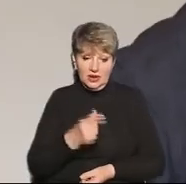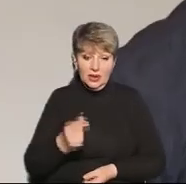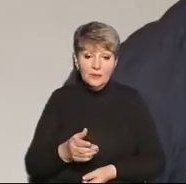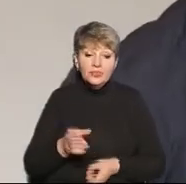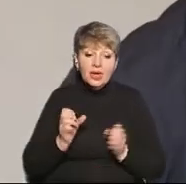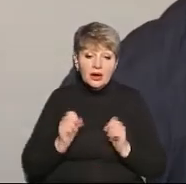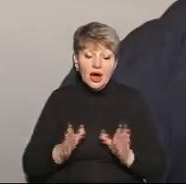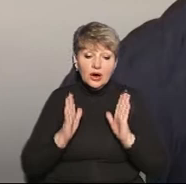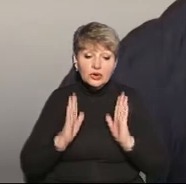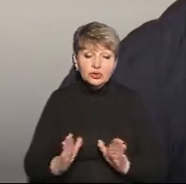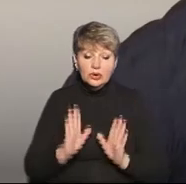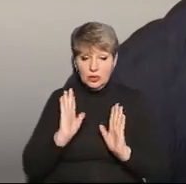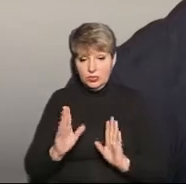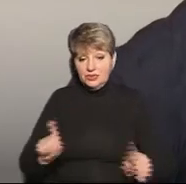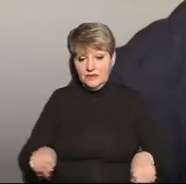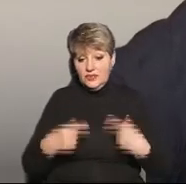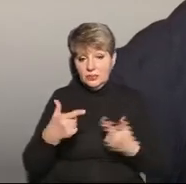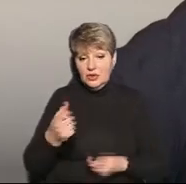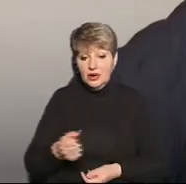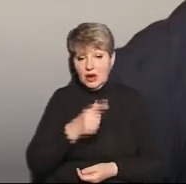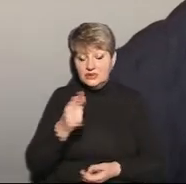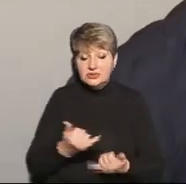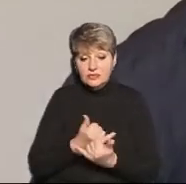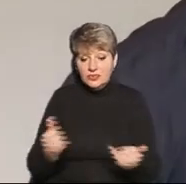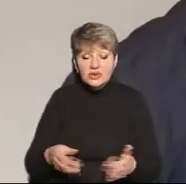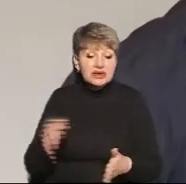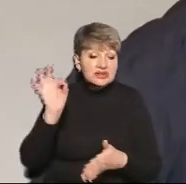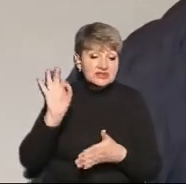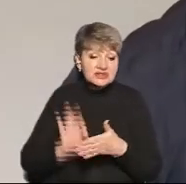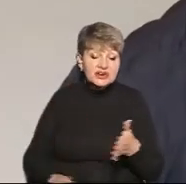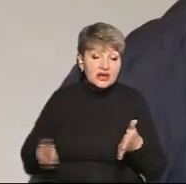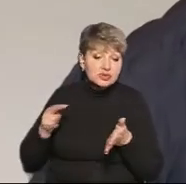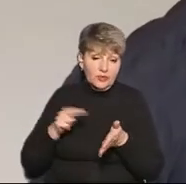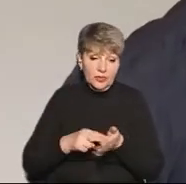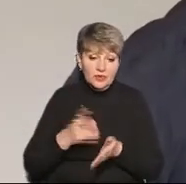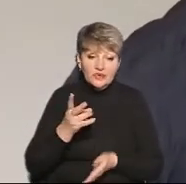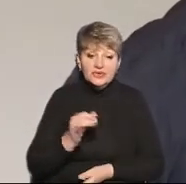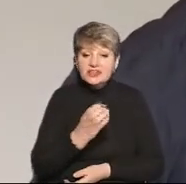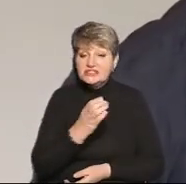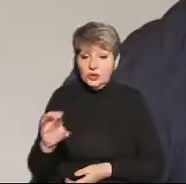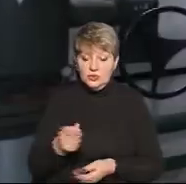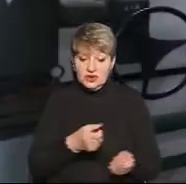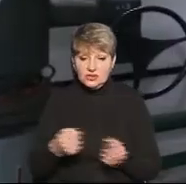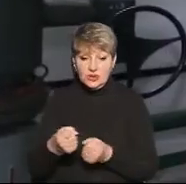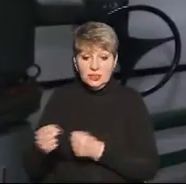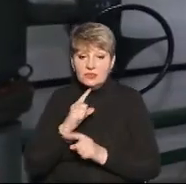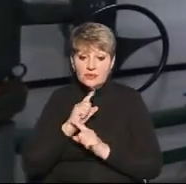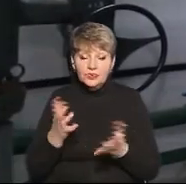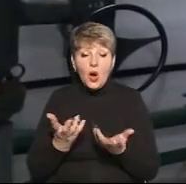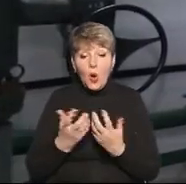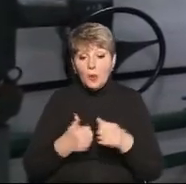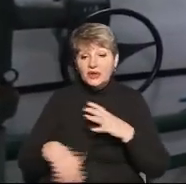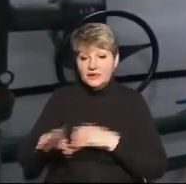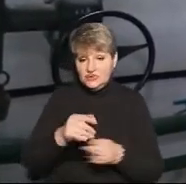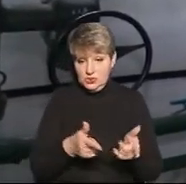буде відновлене газопостачання, ми зразу будемо запускати. Ні секунди, як то кажуть, не буде затримки. Обладнання все